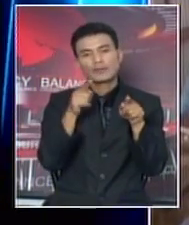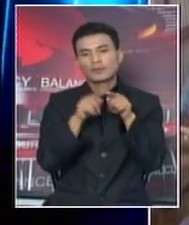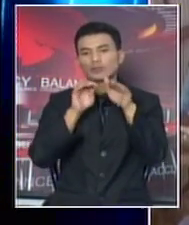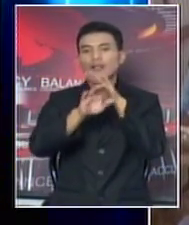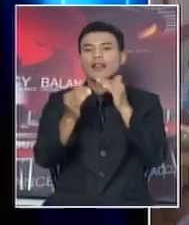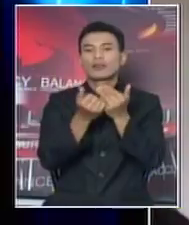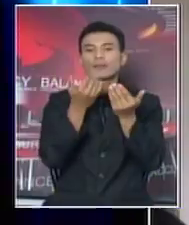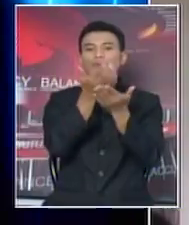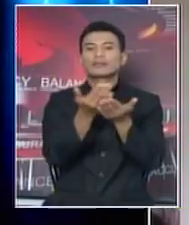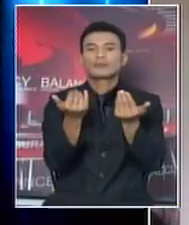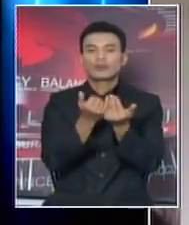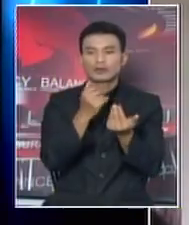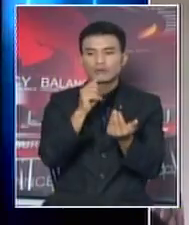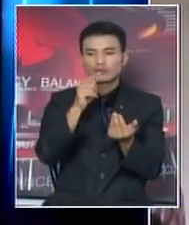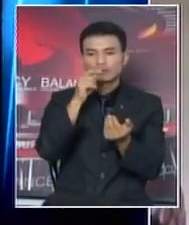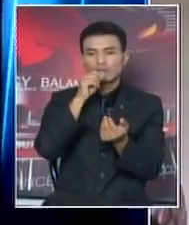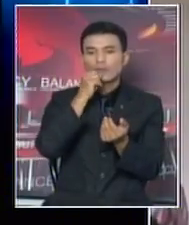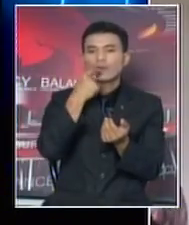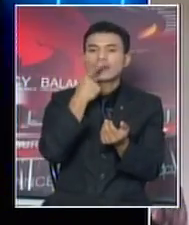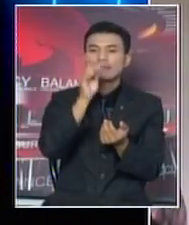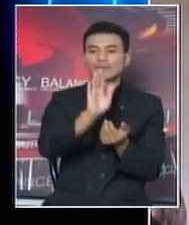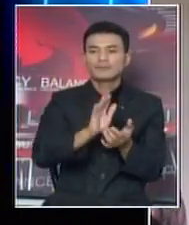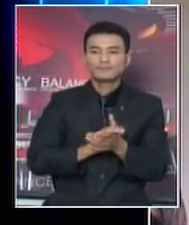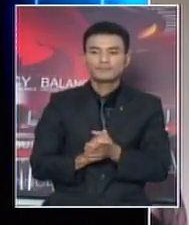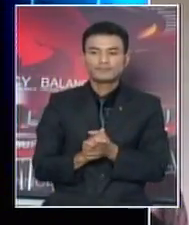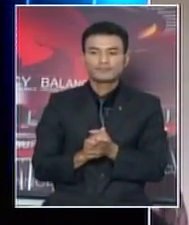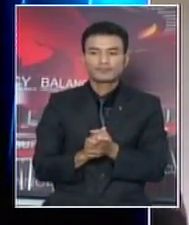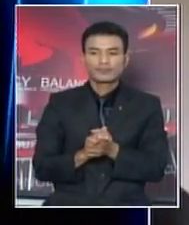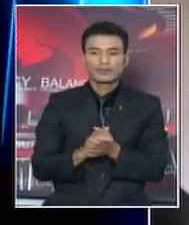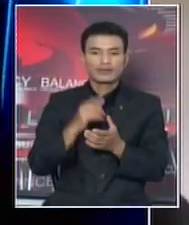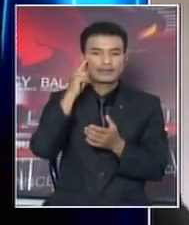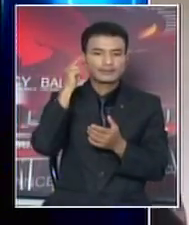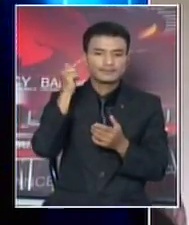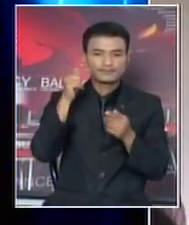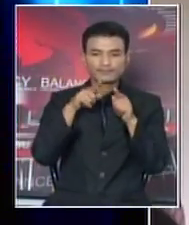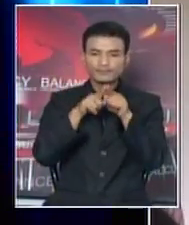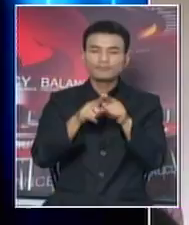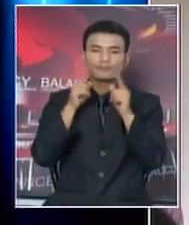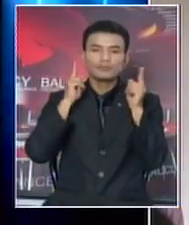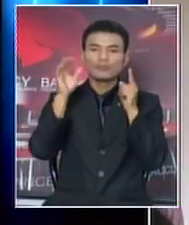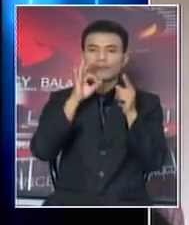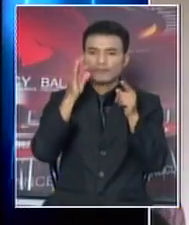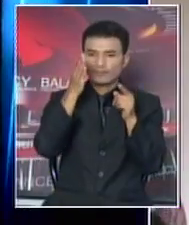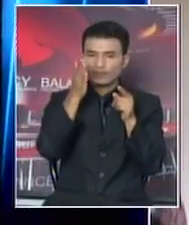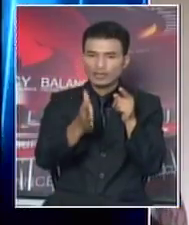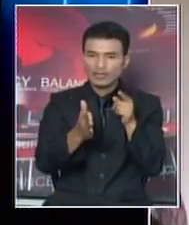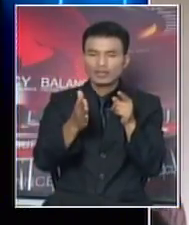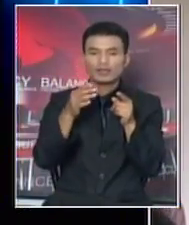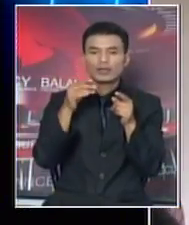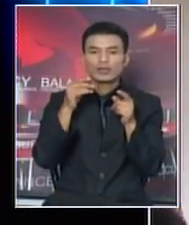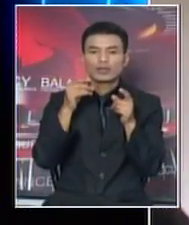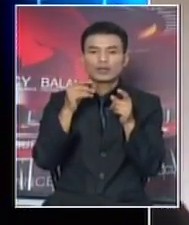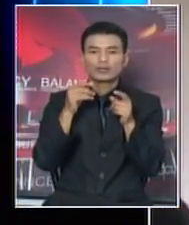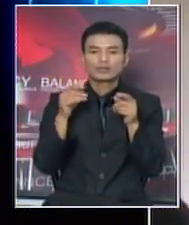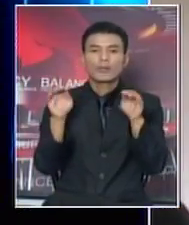पेश गरिसकेको मेयर टङ्क जिरेलको भनाइ छ। छाङ्दु भन्ने टिबेटको एउटा सानो नगरपालिका रहेछ, त्यो नगरसँग